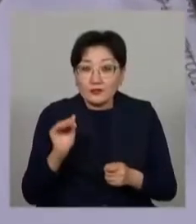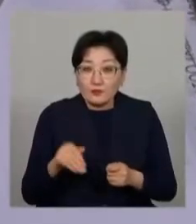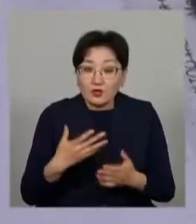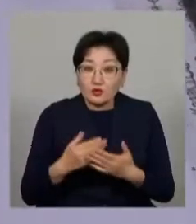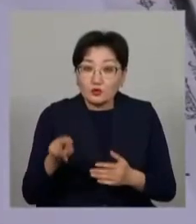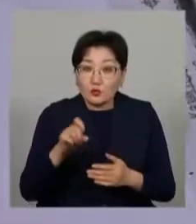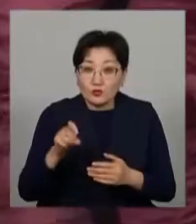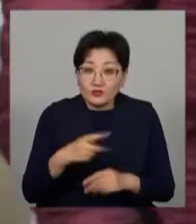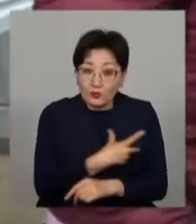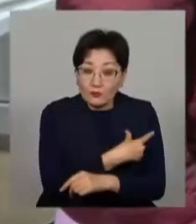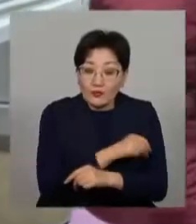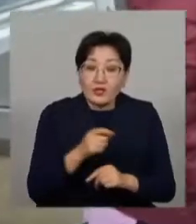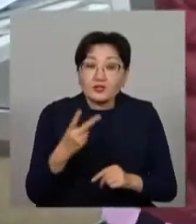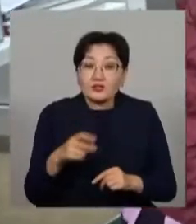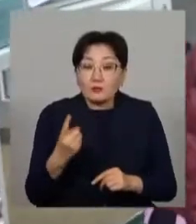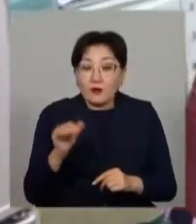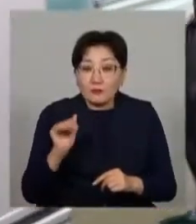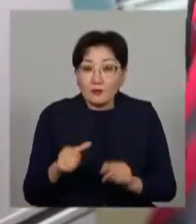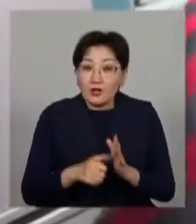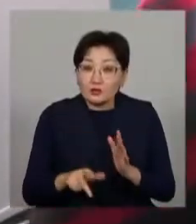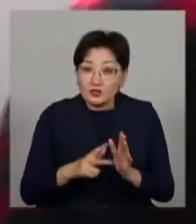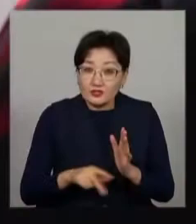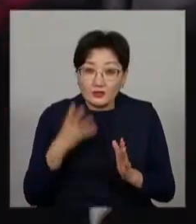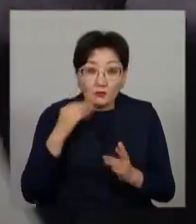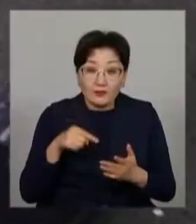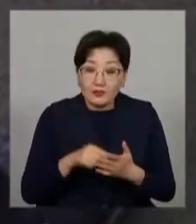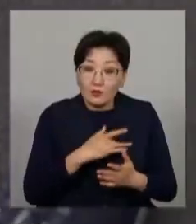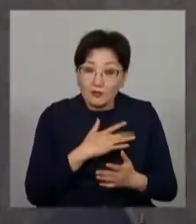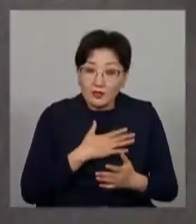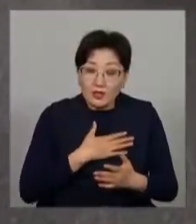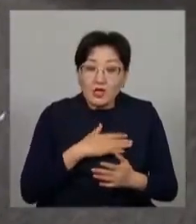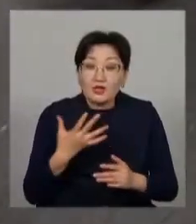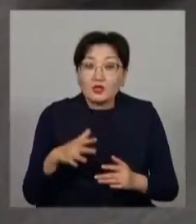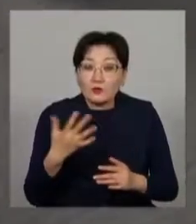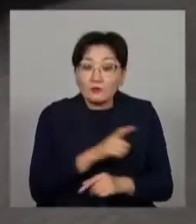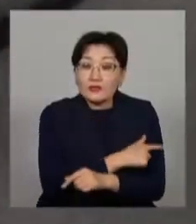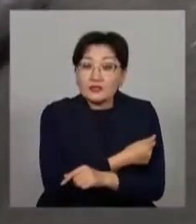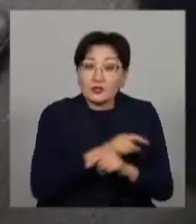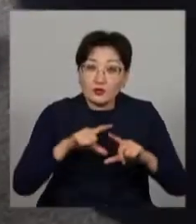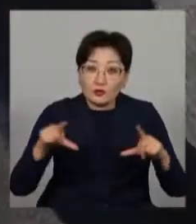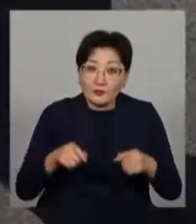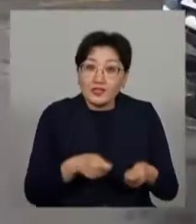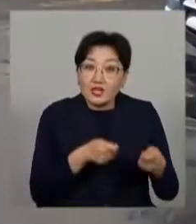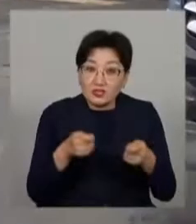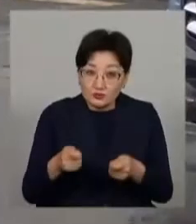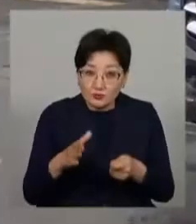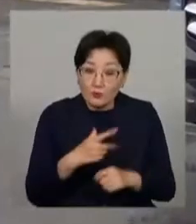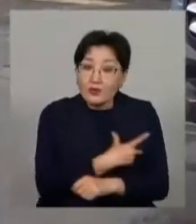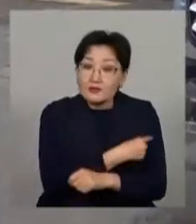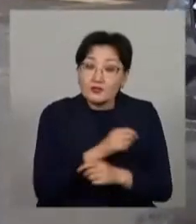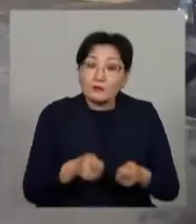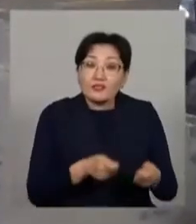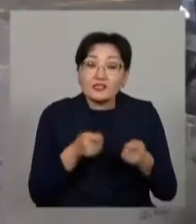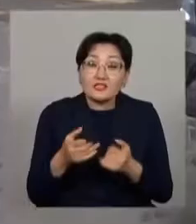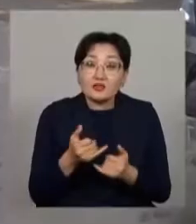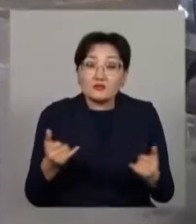вакцинаның 21680-і Алматы қаласына тиесілі. Ол қала бойынша 55 медициналық мекемеге жеткізіледі. Ал вакцина